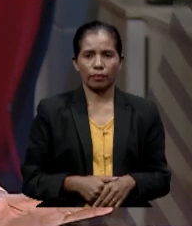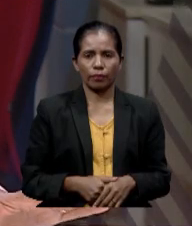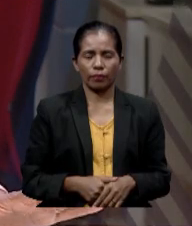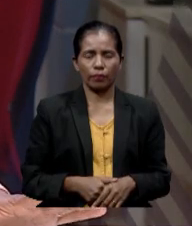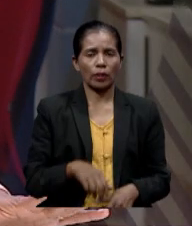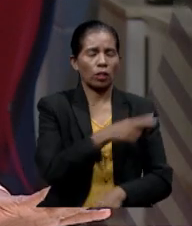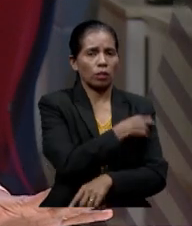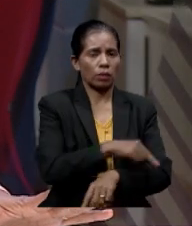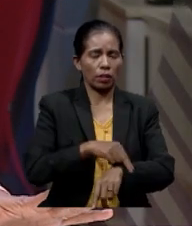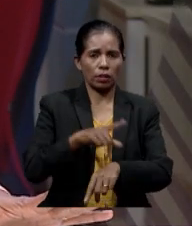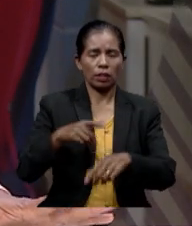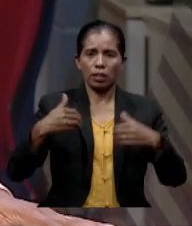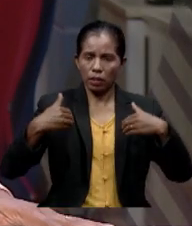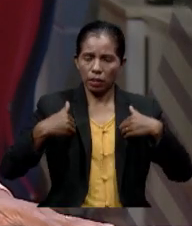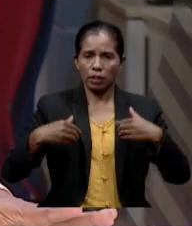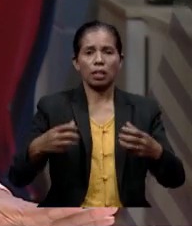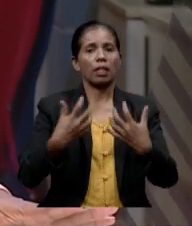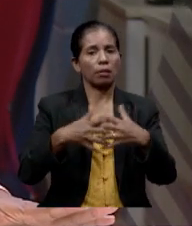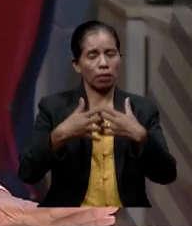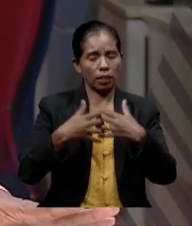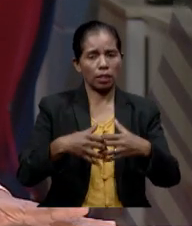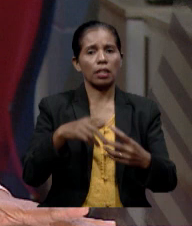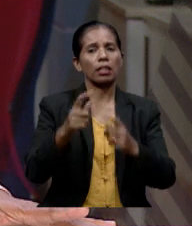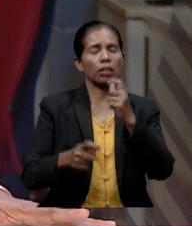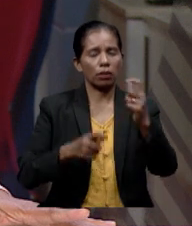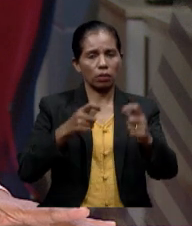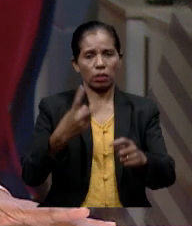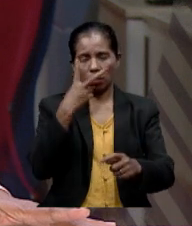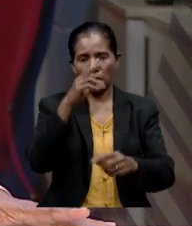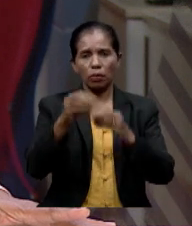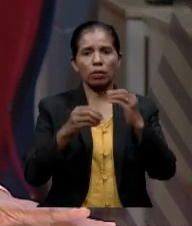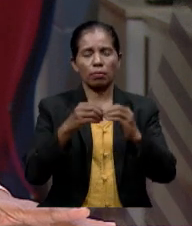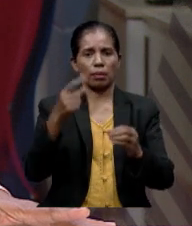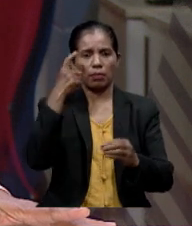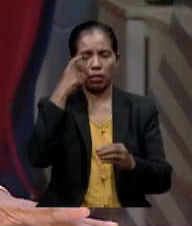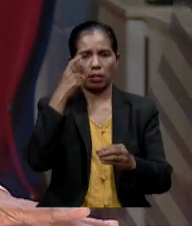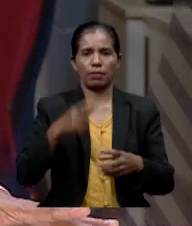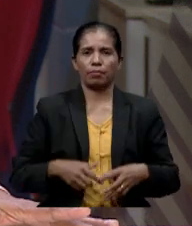Hospital Nasional Yohana Makina Teknologia hodi halo diagnosa pamatan.